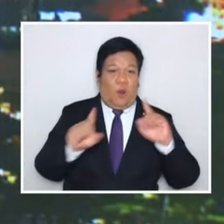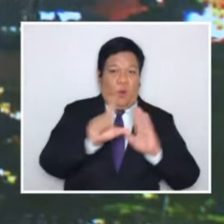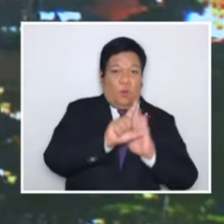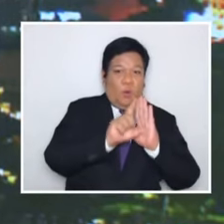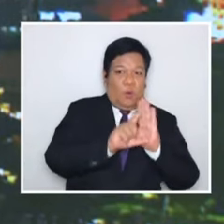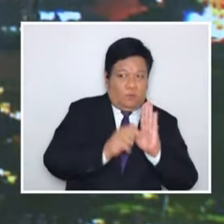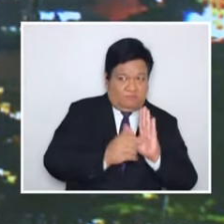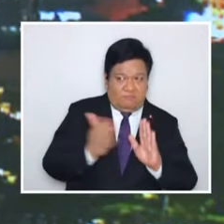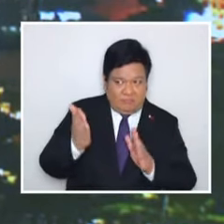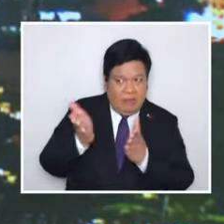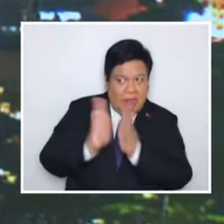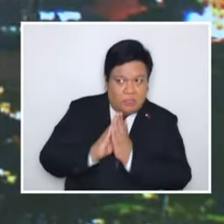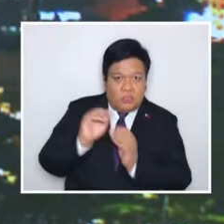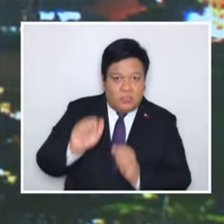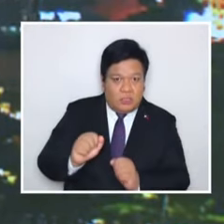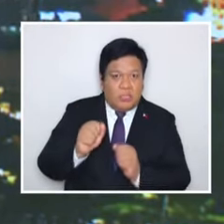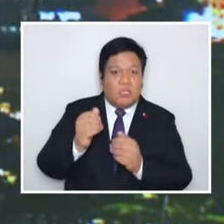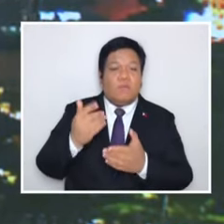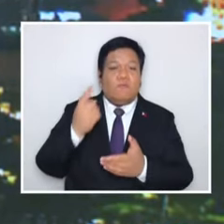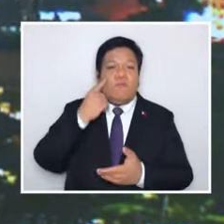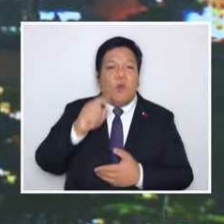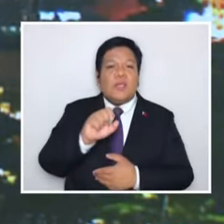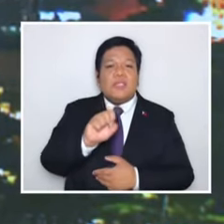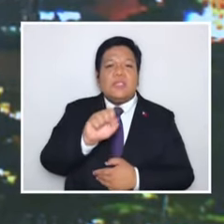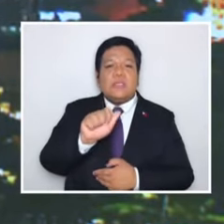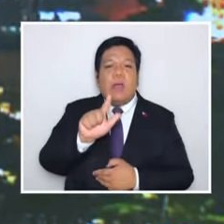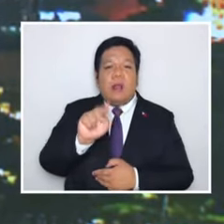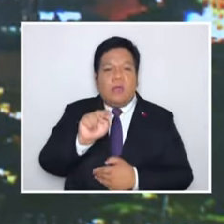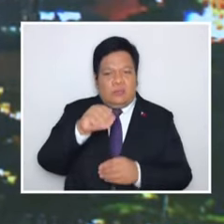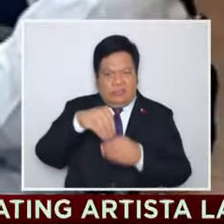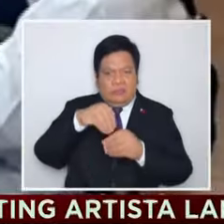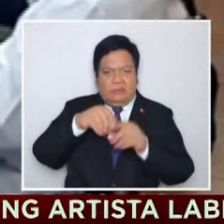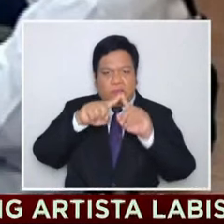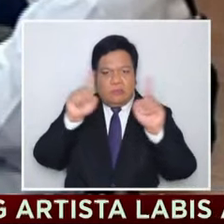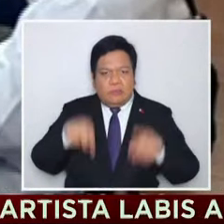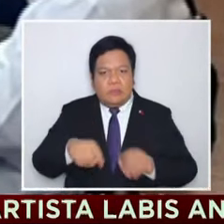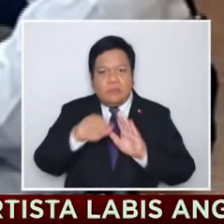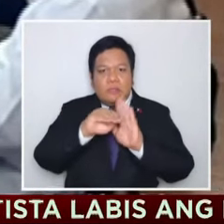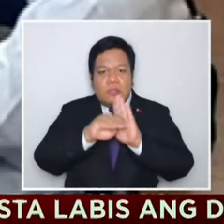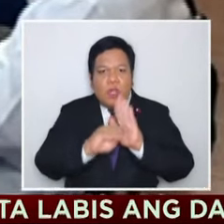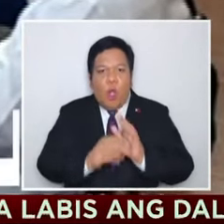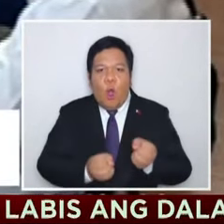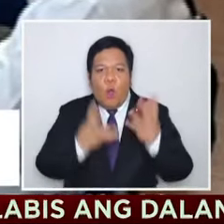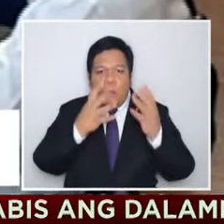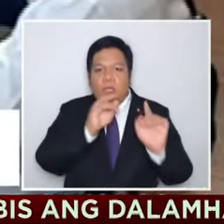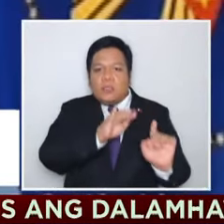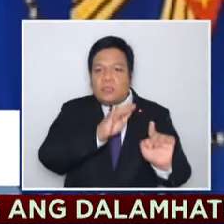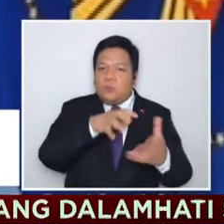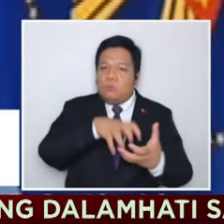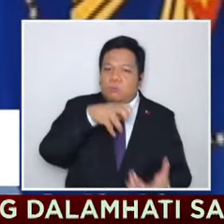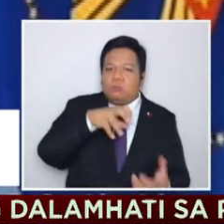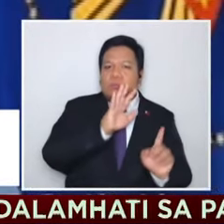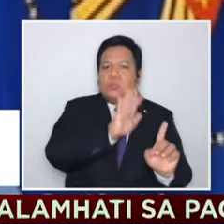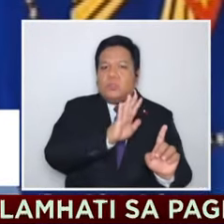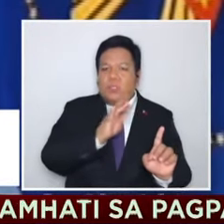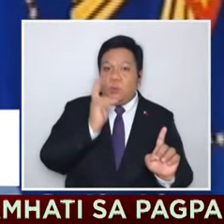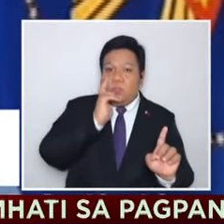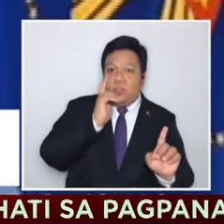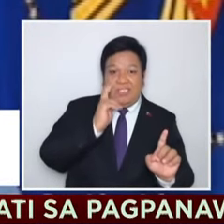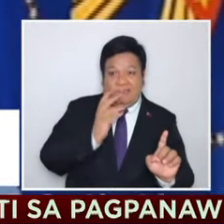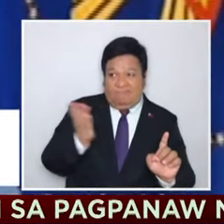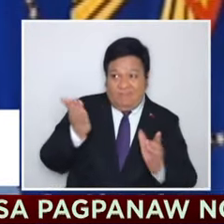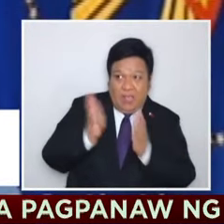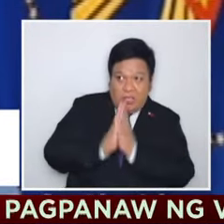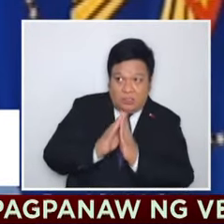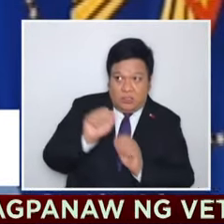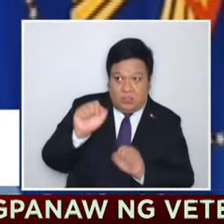Net Worth o SALN ni Pangulong Duterte. Noong nakaraang taon pa, lumiham si Attorney Dino De Leon sa Malacanang para